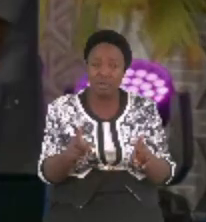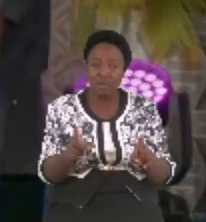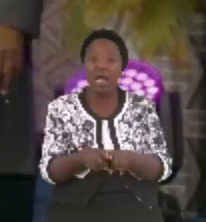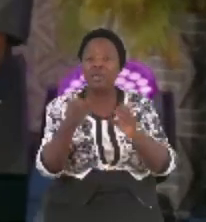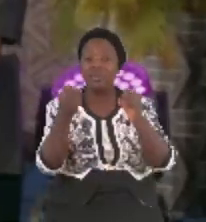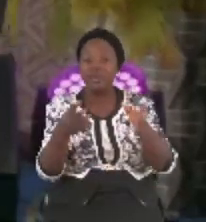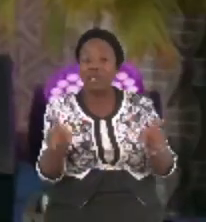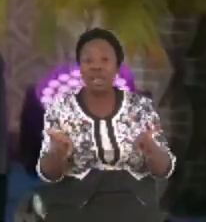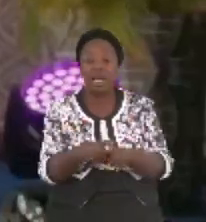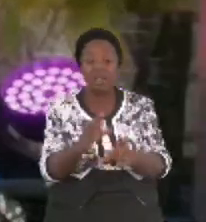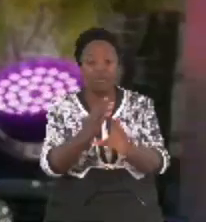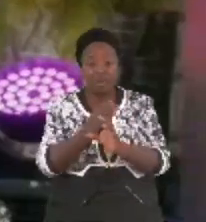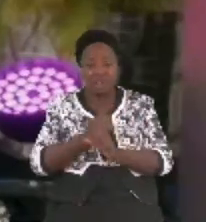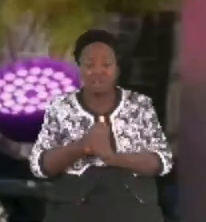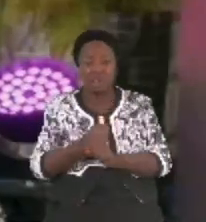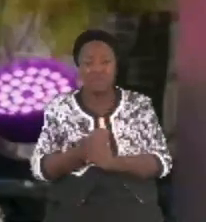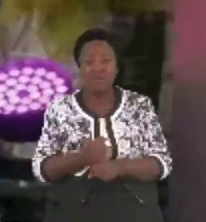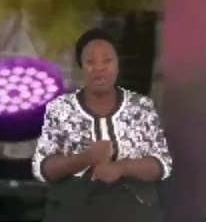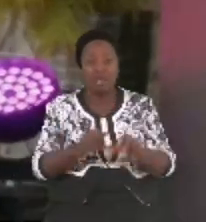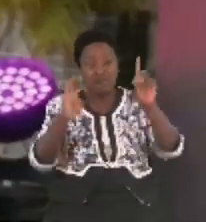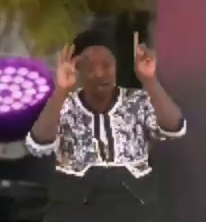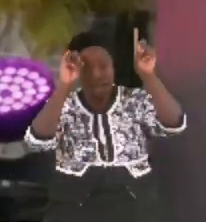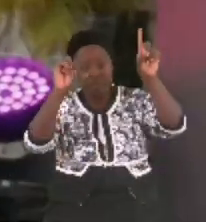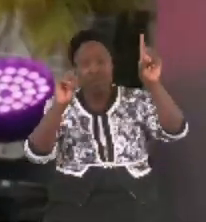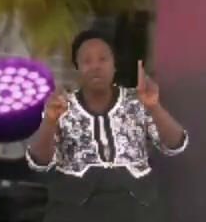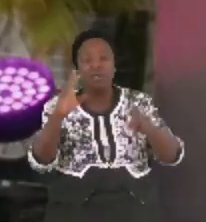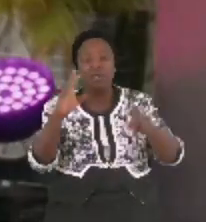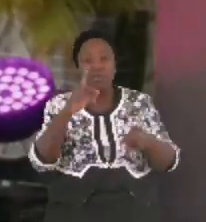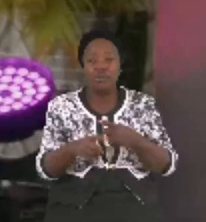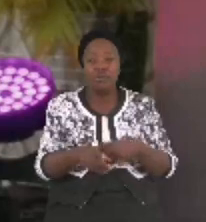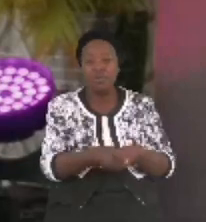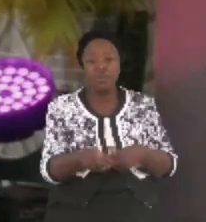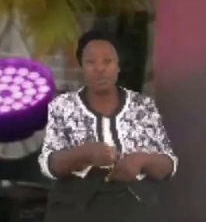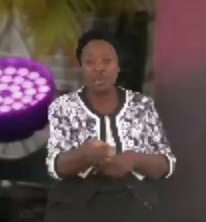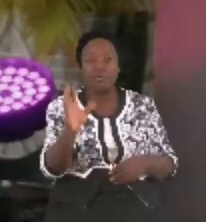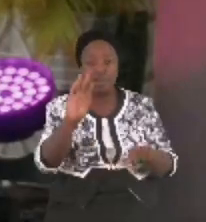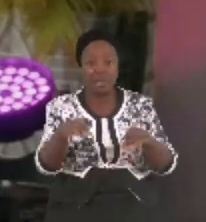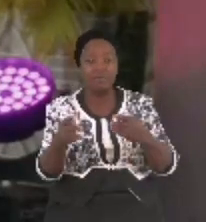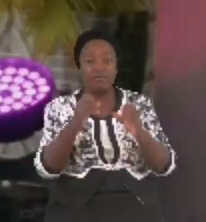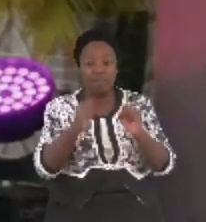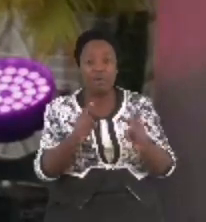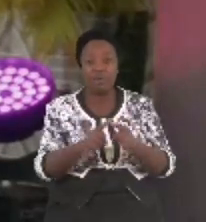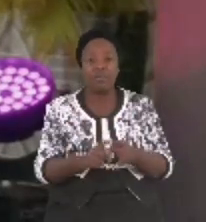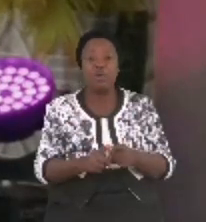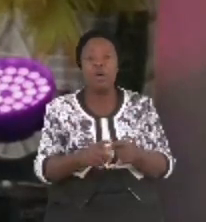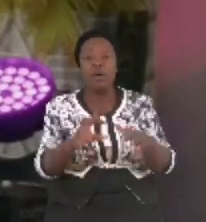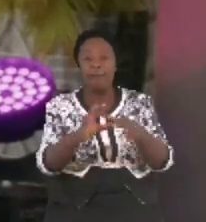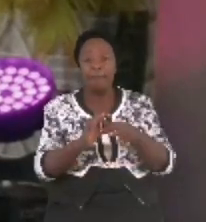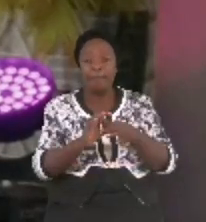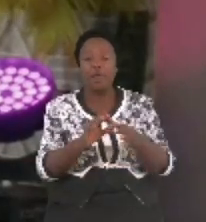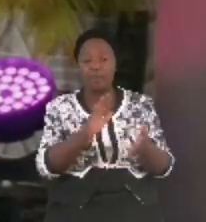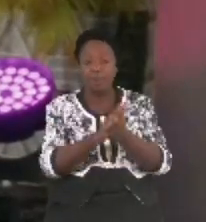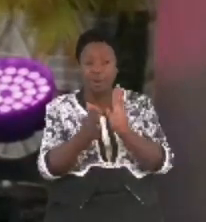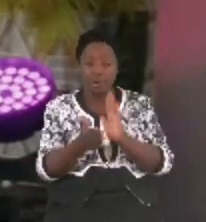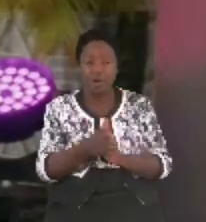à tous ceux qui l'ont reçu, à ceux qui croient en son nom, elle a donné le pouvoir de